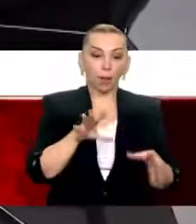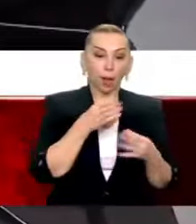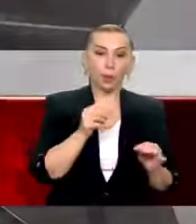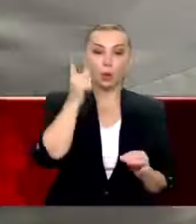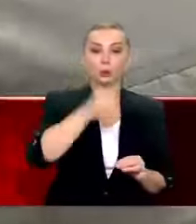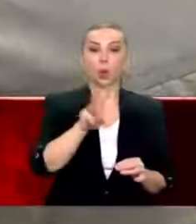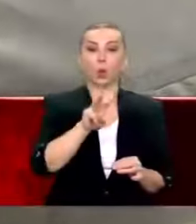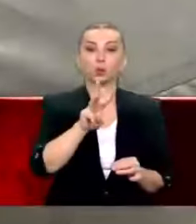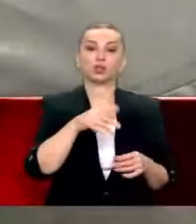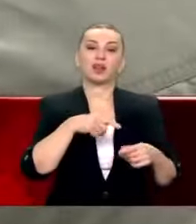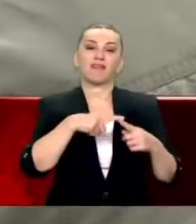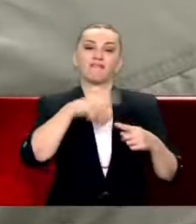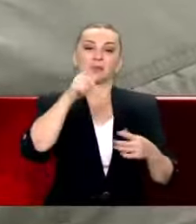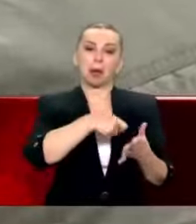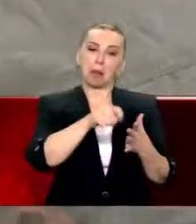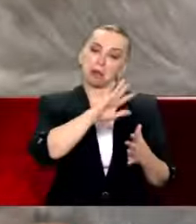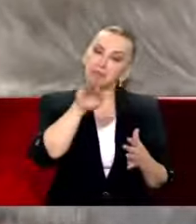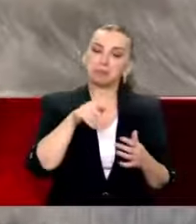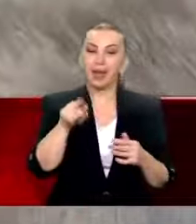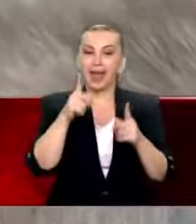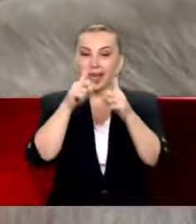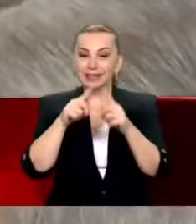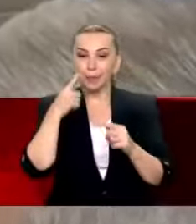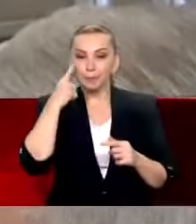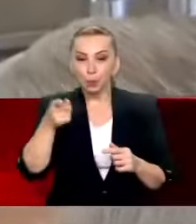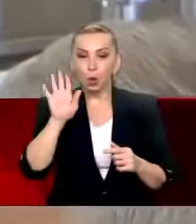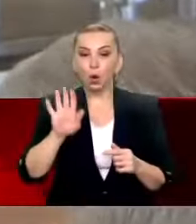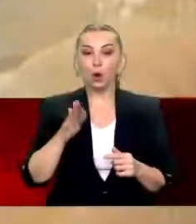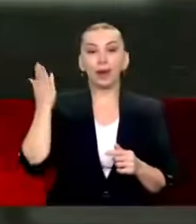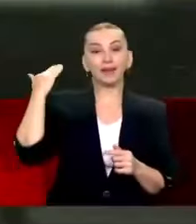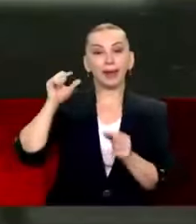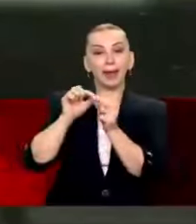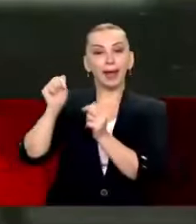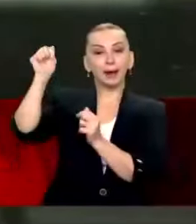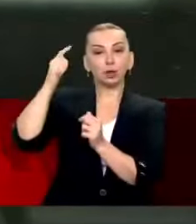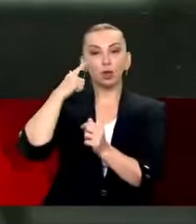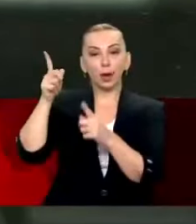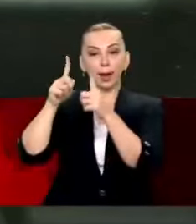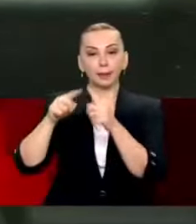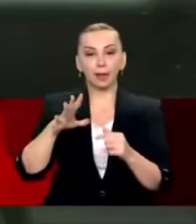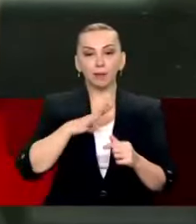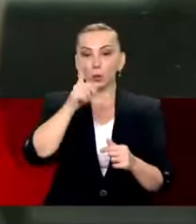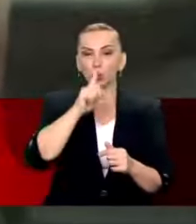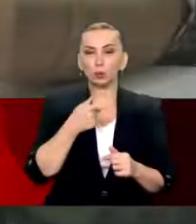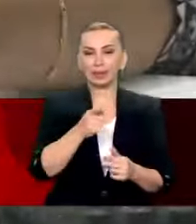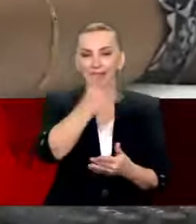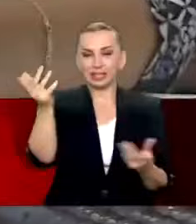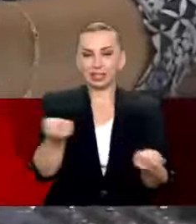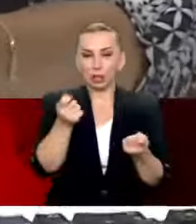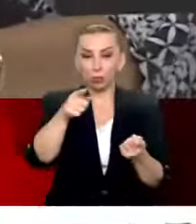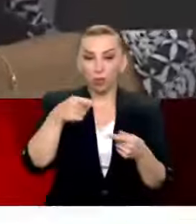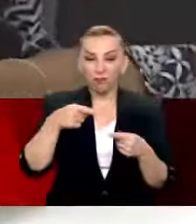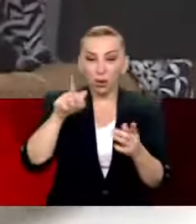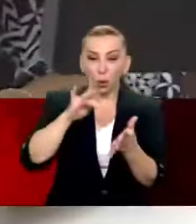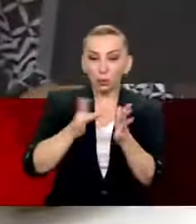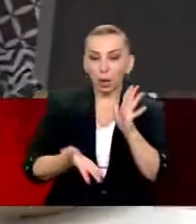karşılaştık emekli aylıkları hesaplanırken güncelleme katsayısı önceki yılın enflasyon verisine göre hesaplanıyor yüz binlerce çalışan İşte bu farkı